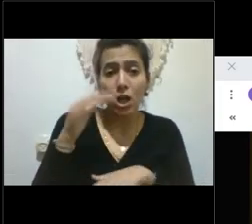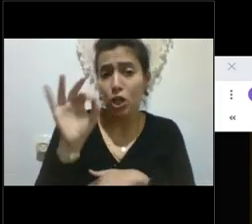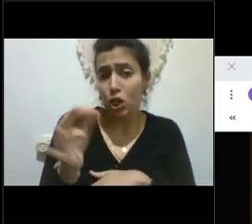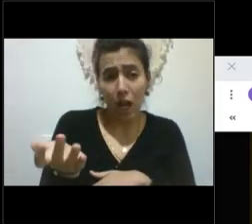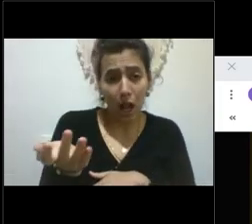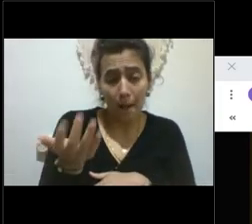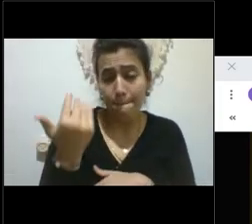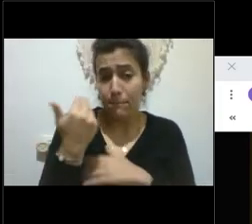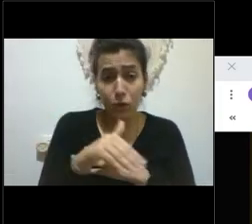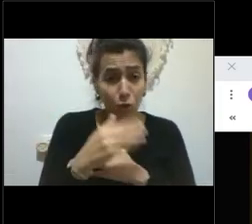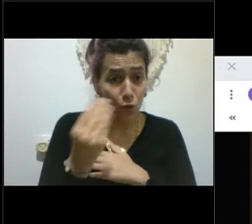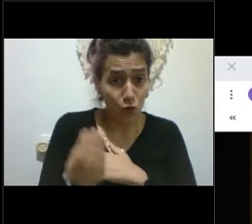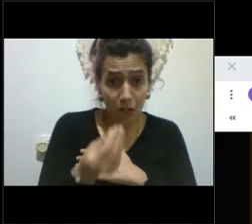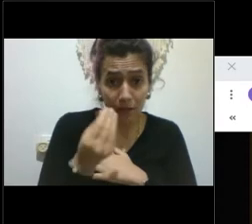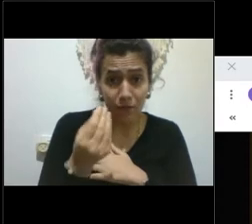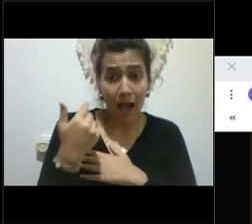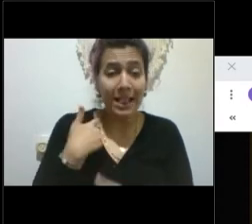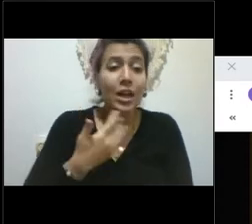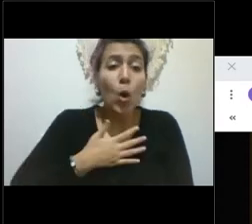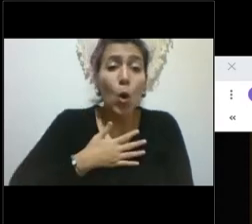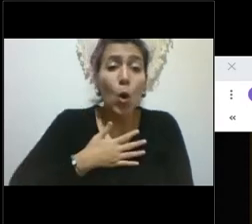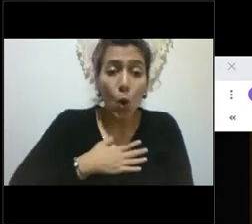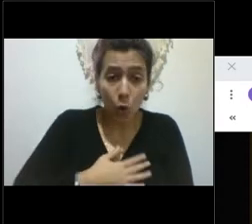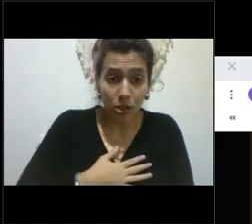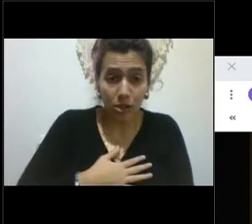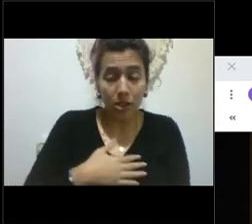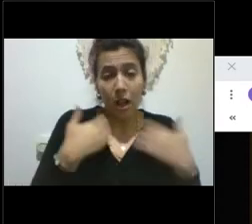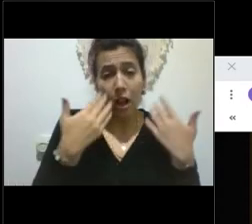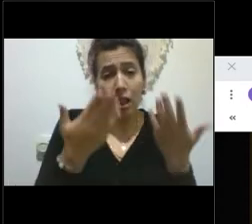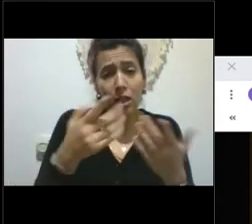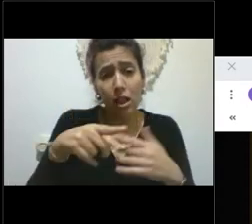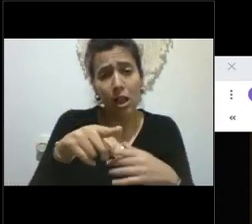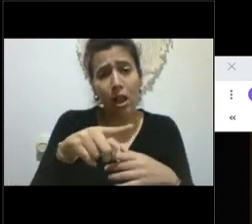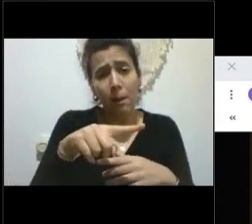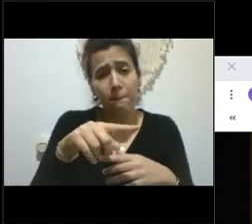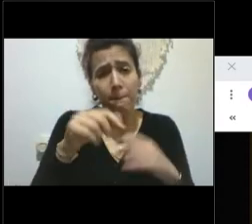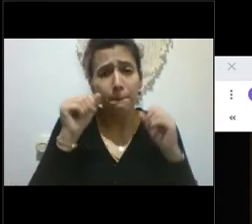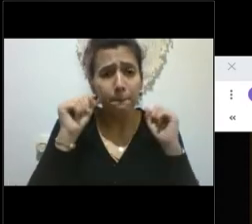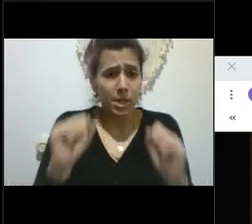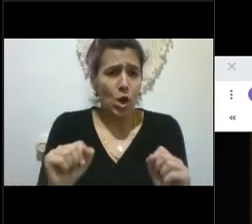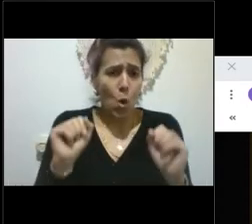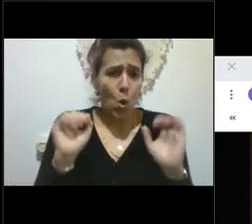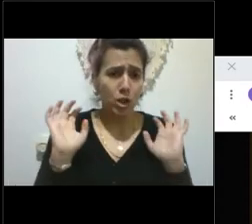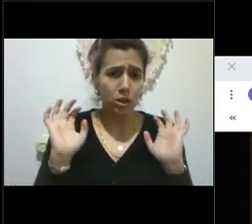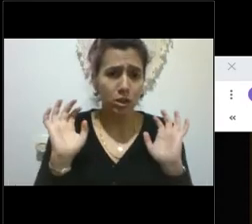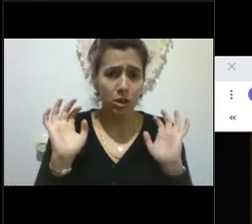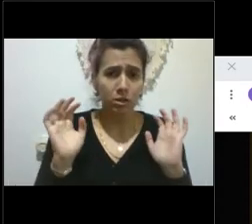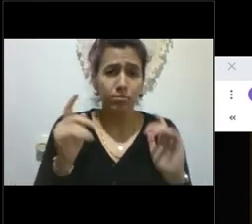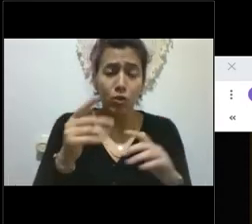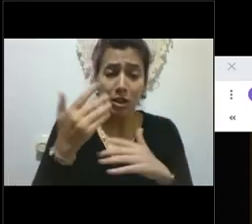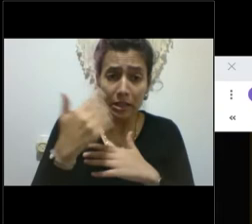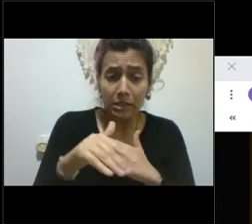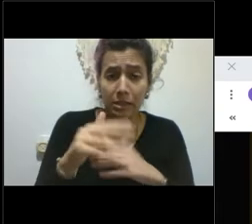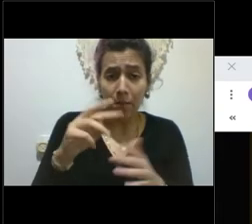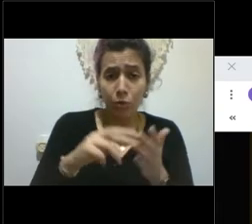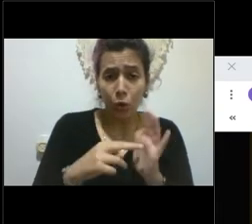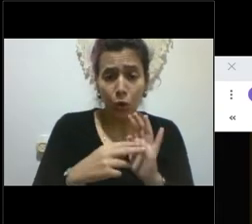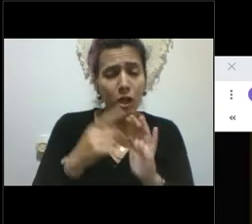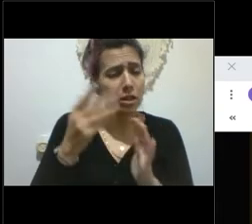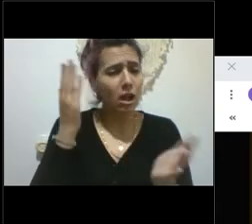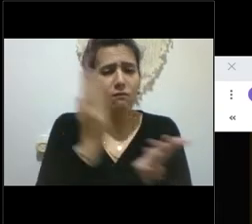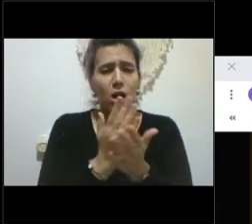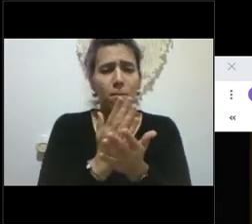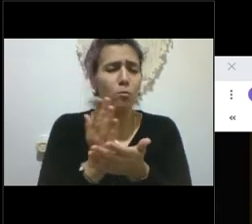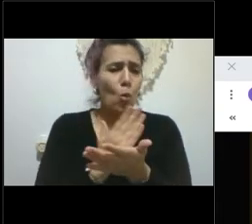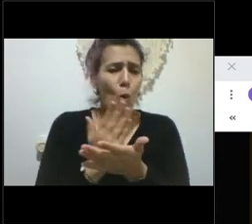של דבר, אני רוצה לתת לך כמה שיותר ביטחון, כדי שתסיים את התוכנית פה, אתה כבר תהיה מוכן לקנות את הנכס הראשון